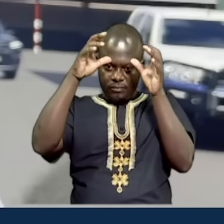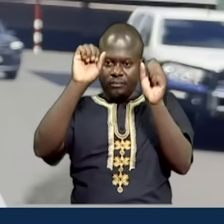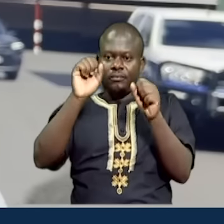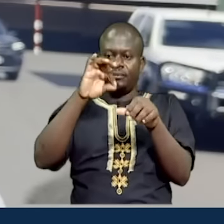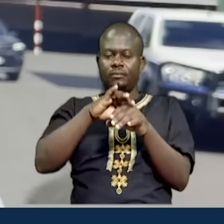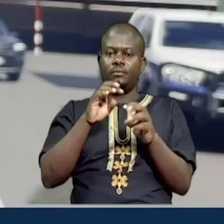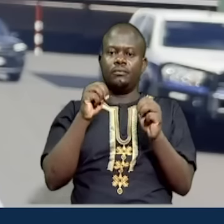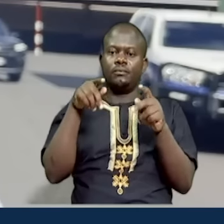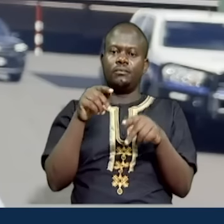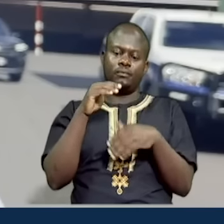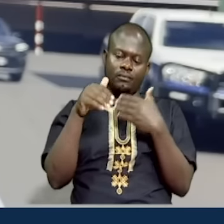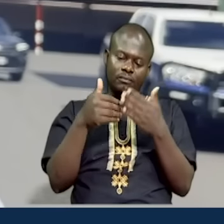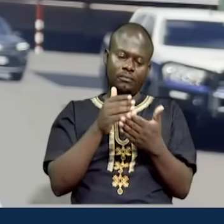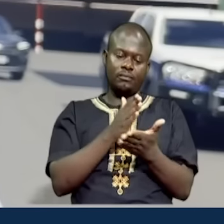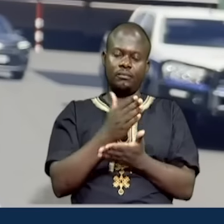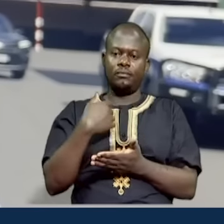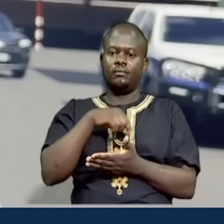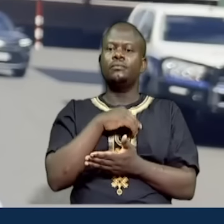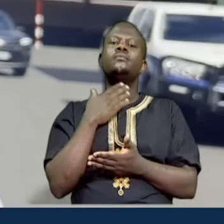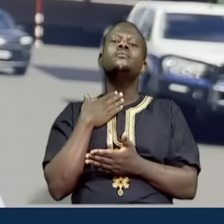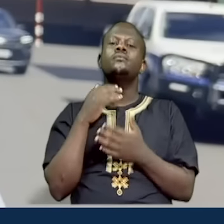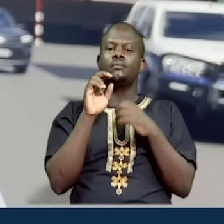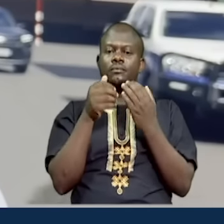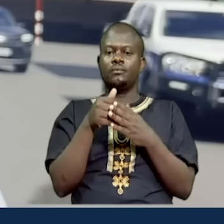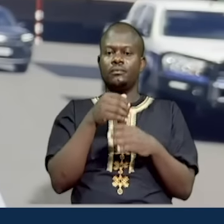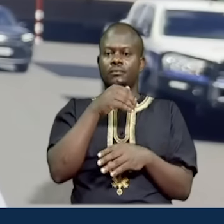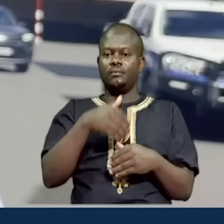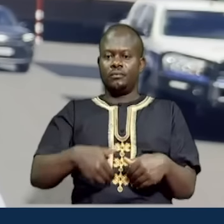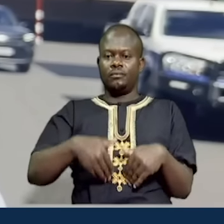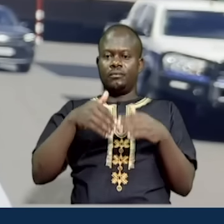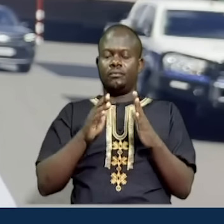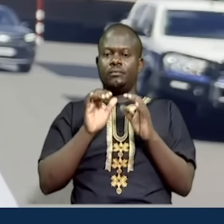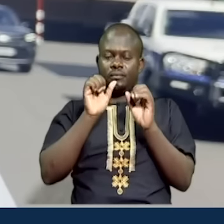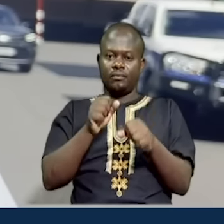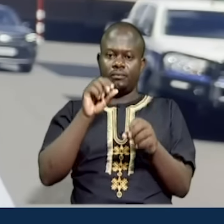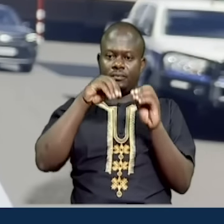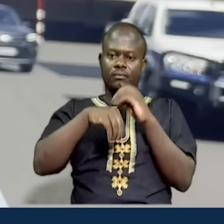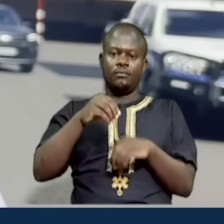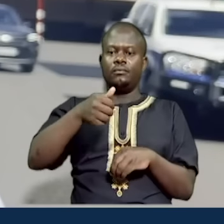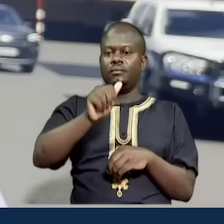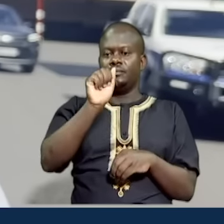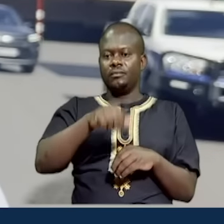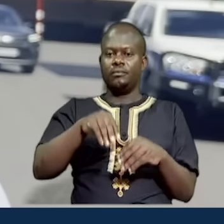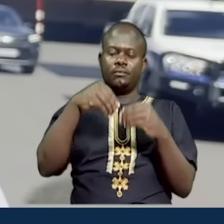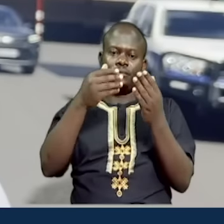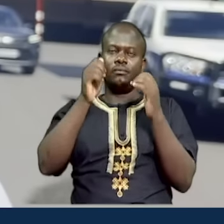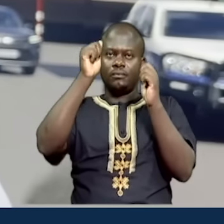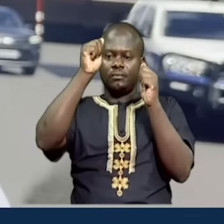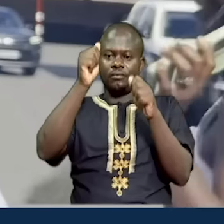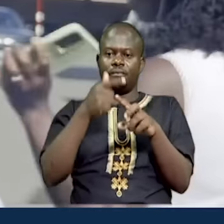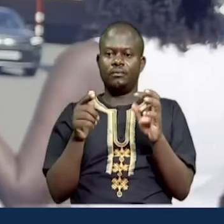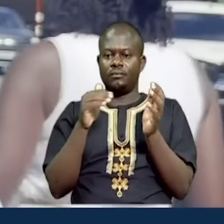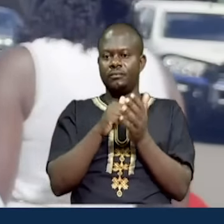y'abadepite, bose turifuza ko urubyiruko rushoboye umusanzu wabo bashobora kuwutanga biyamamaza, ariko